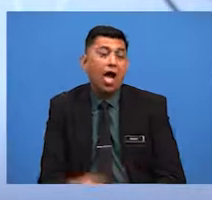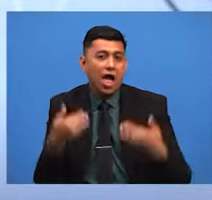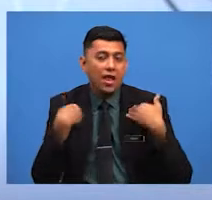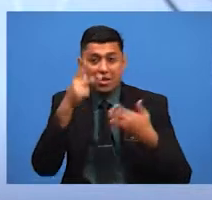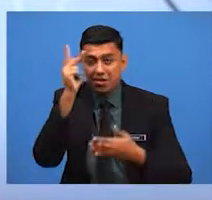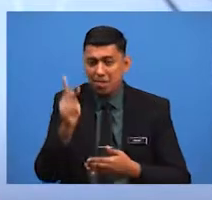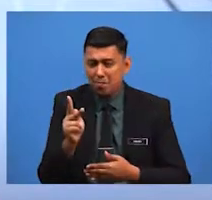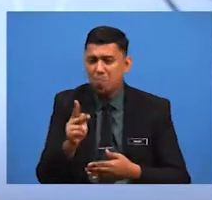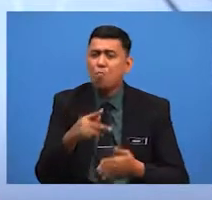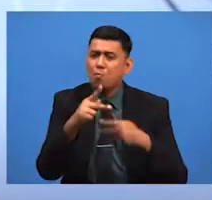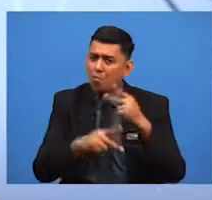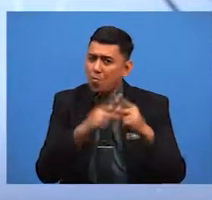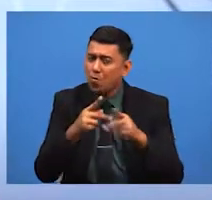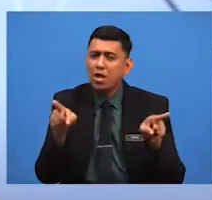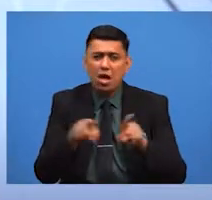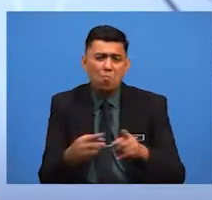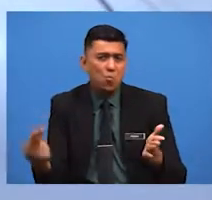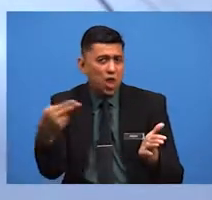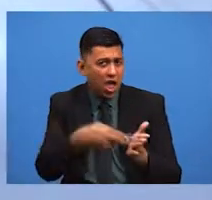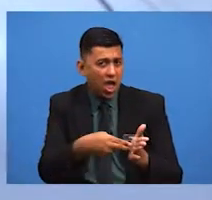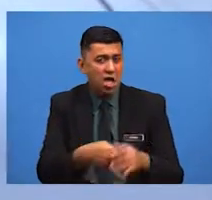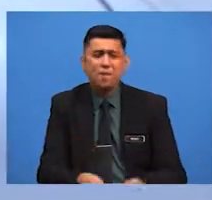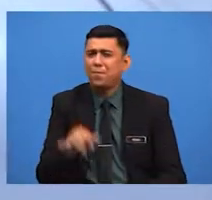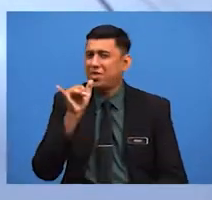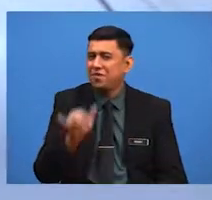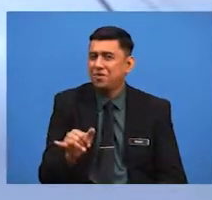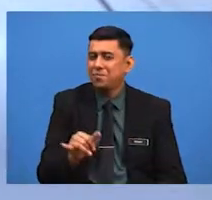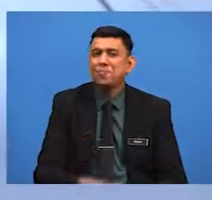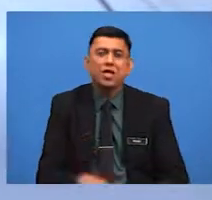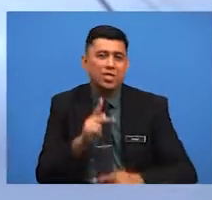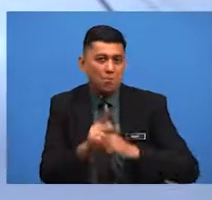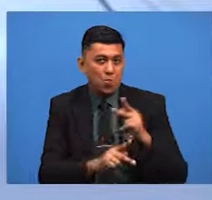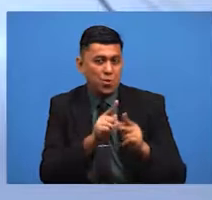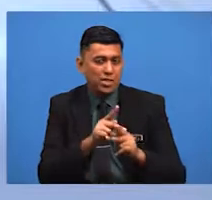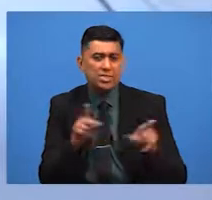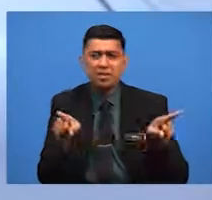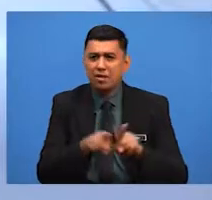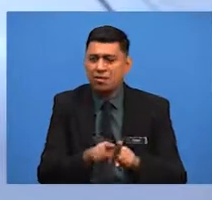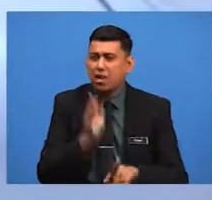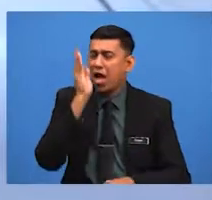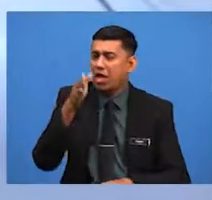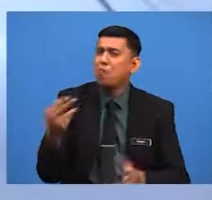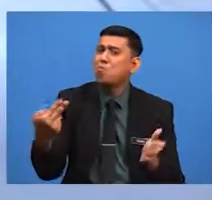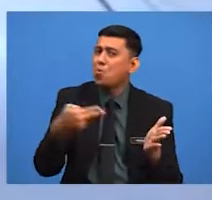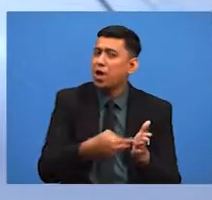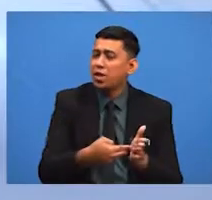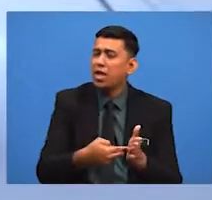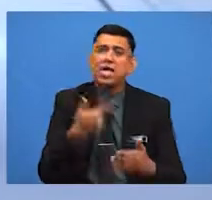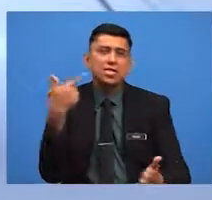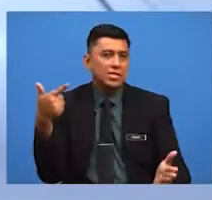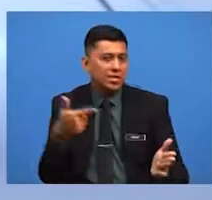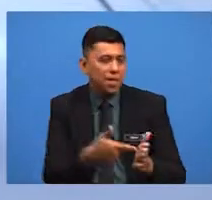Adakah proses yang sama akan berulang? Ya, proses yang sama akan berulang